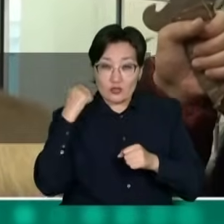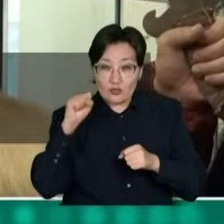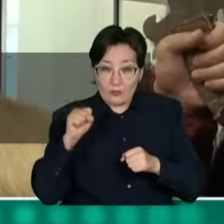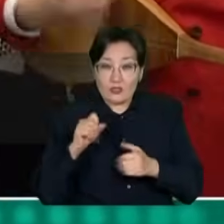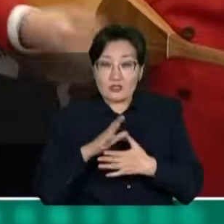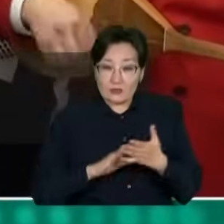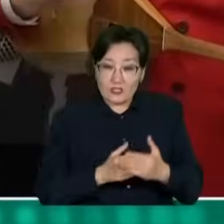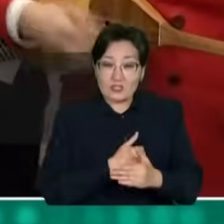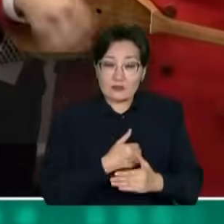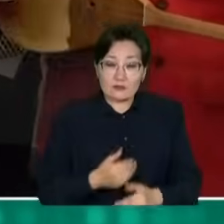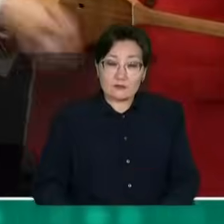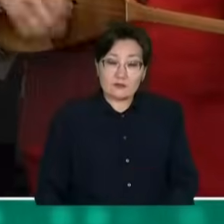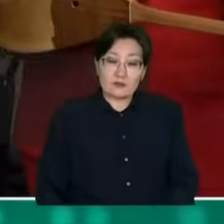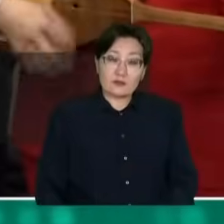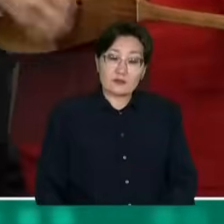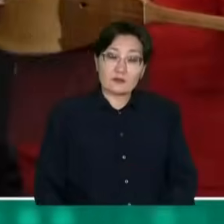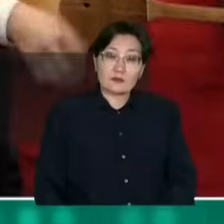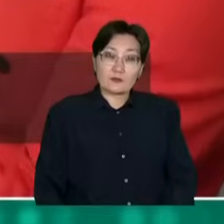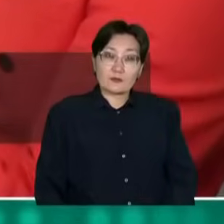тіледі.